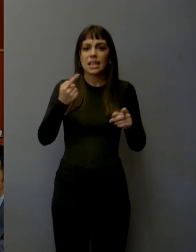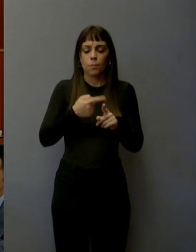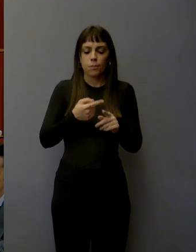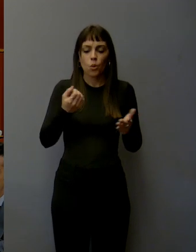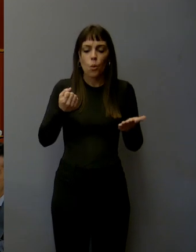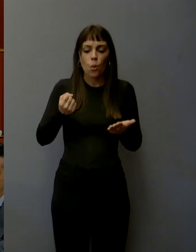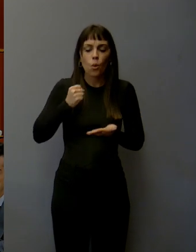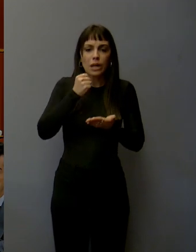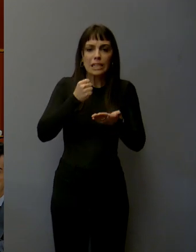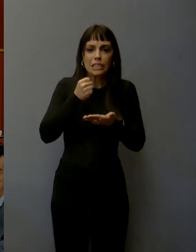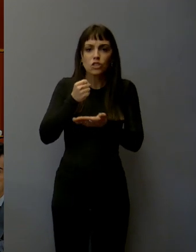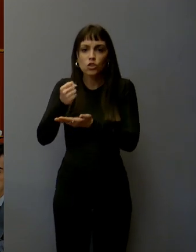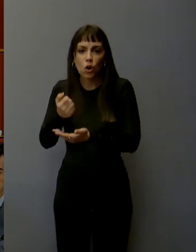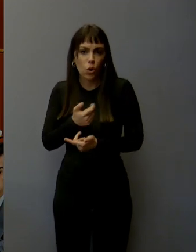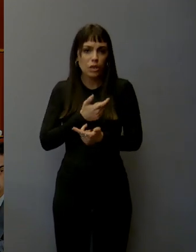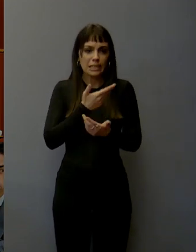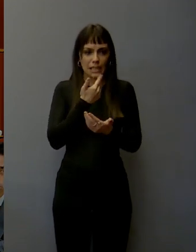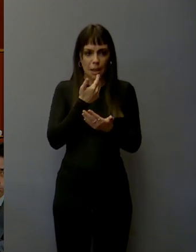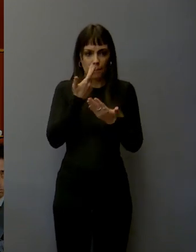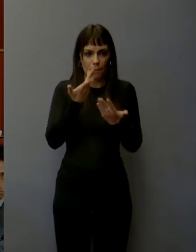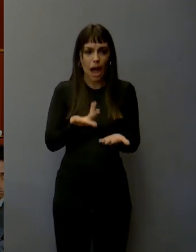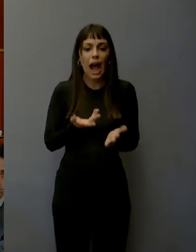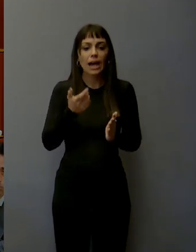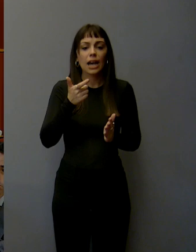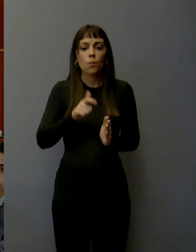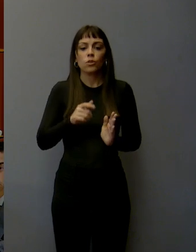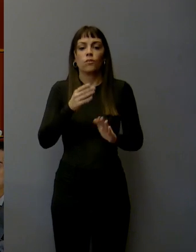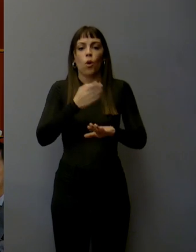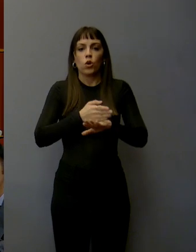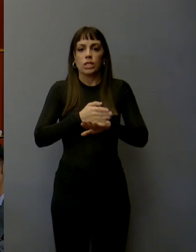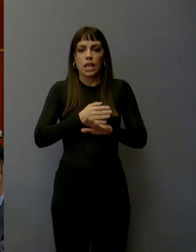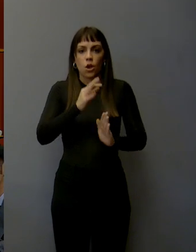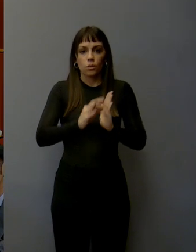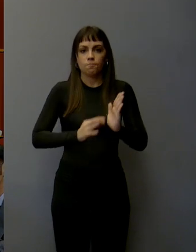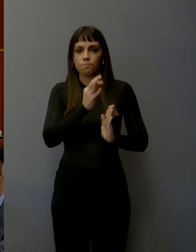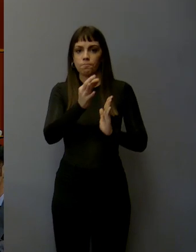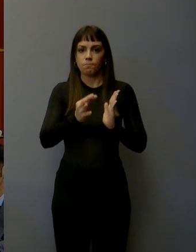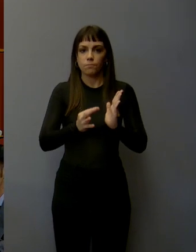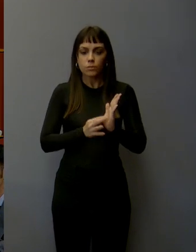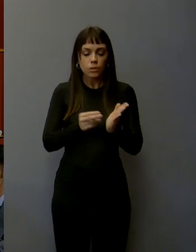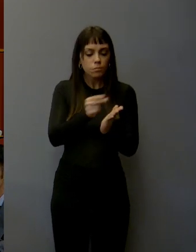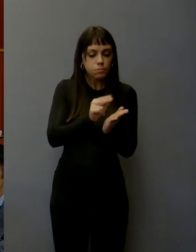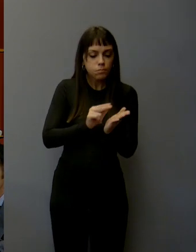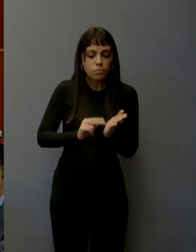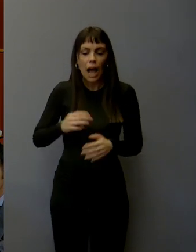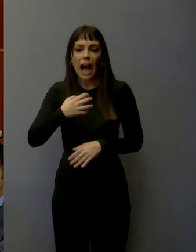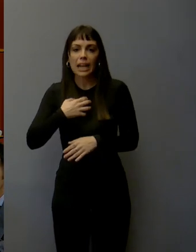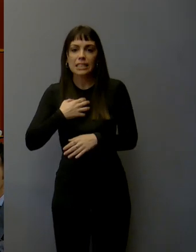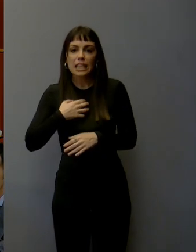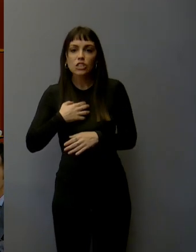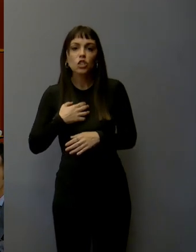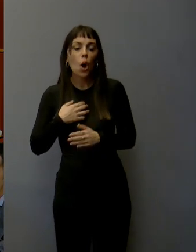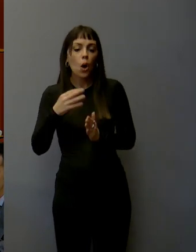e praticare i documenti perché gli ordini del giorno i consiglieri se li scrivono gli assessori invece fanno riferimento a strutture e